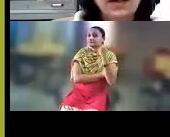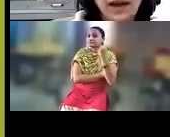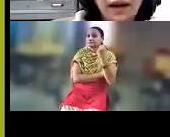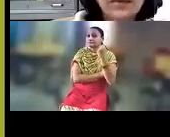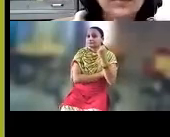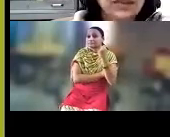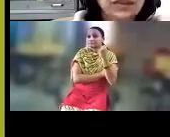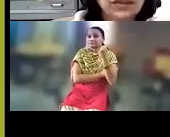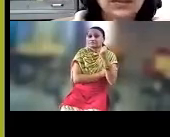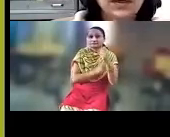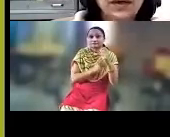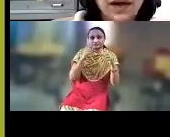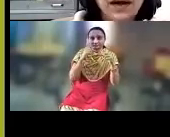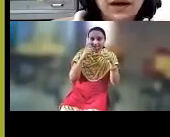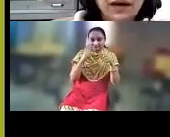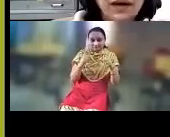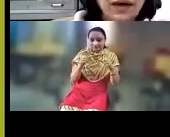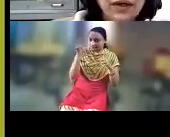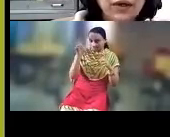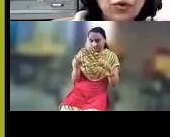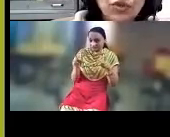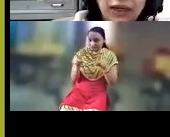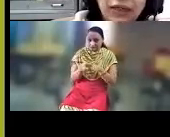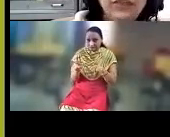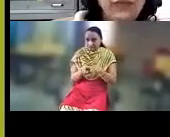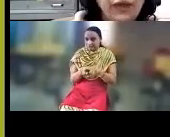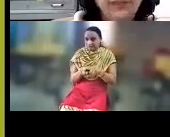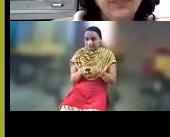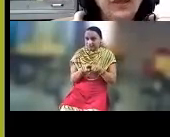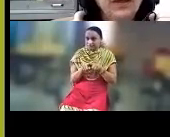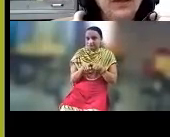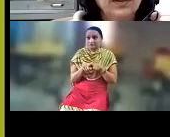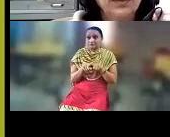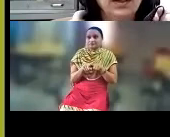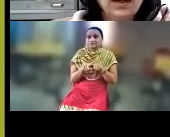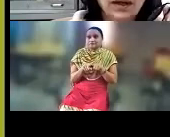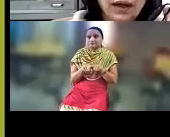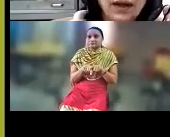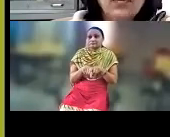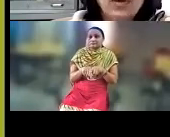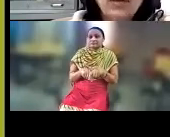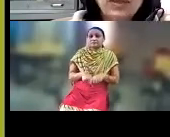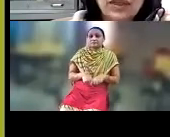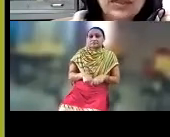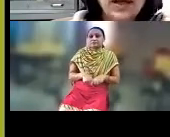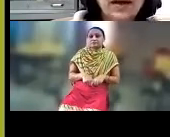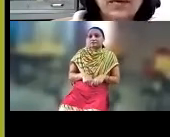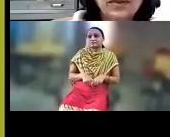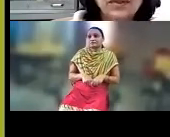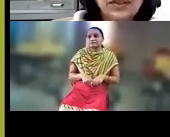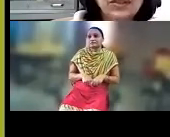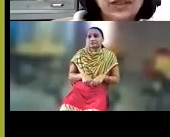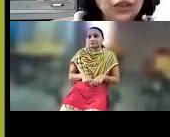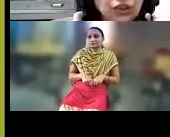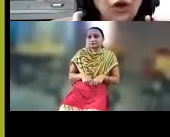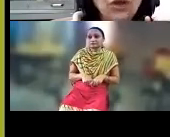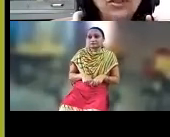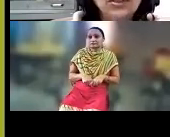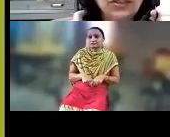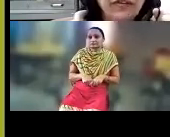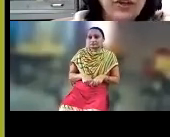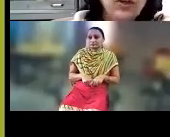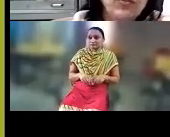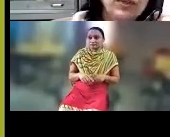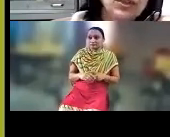गिवर कैरेक्टरिस्टिक्स डायरेक्टली रिलेटेड टू चाइल्ड सेफ्टी। A caregiver with these characteristics ensures